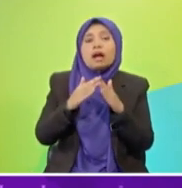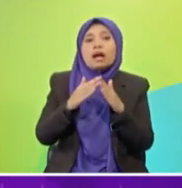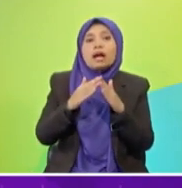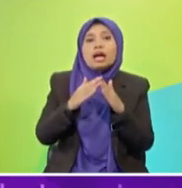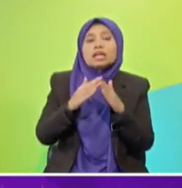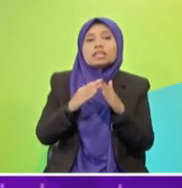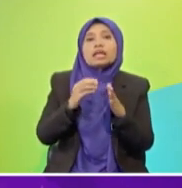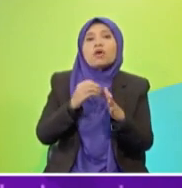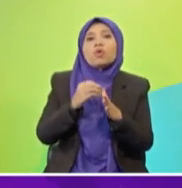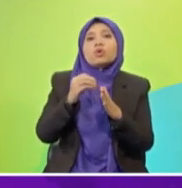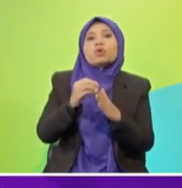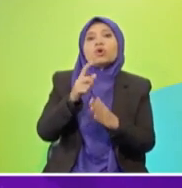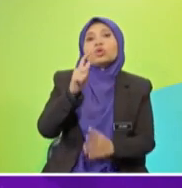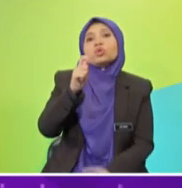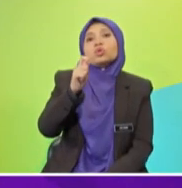Halo